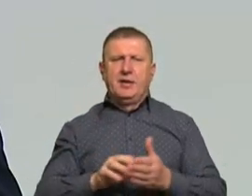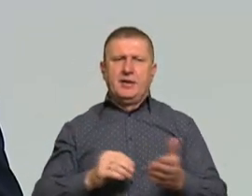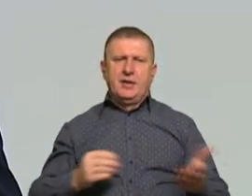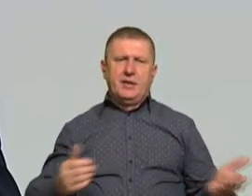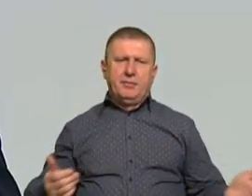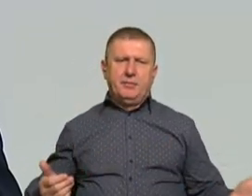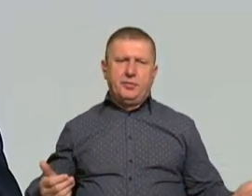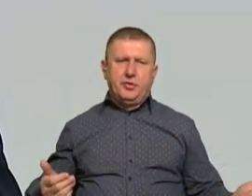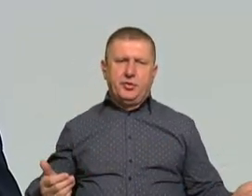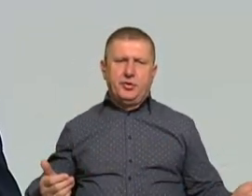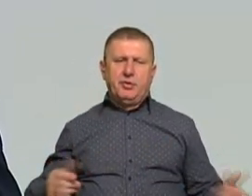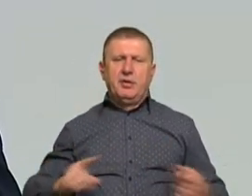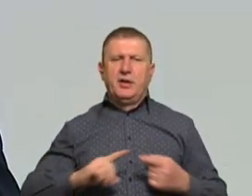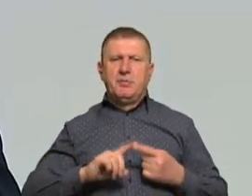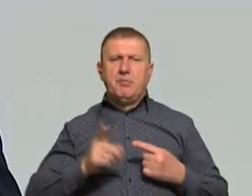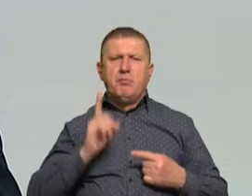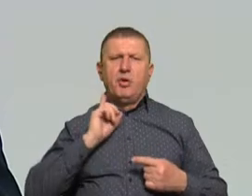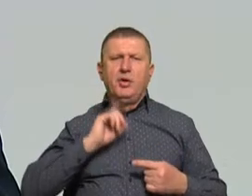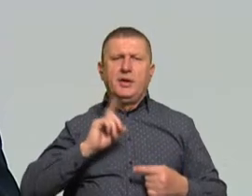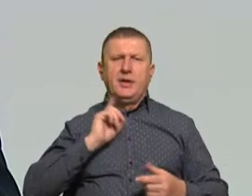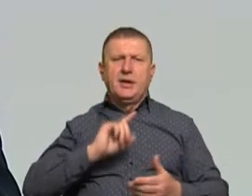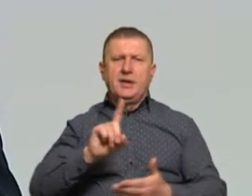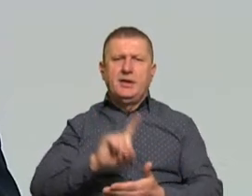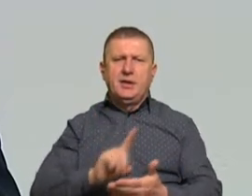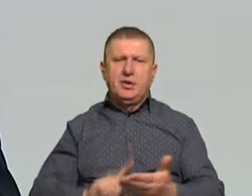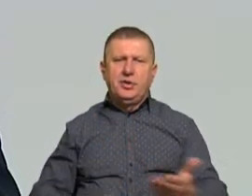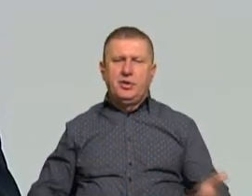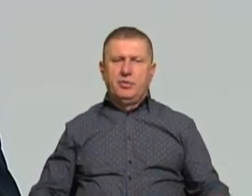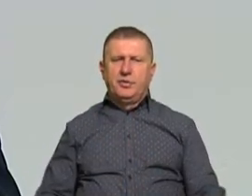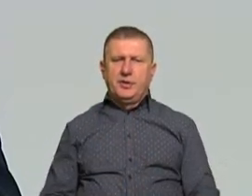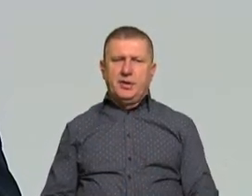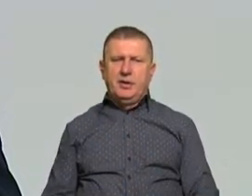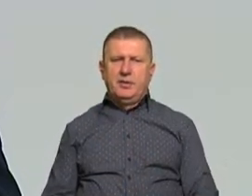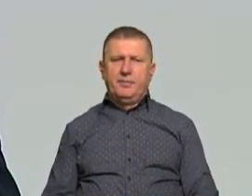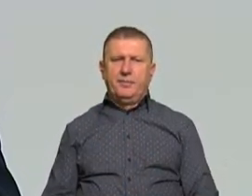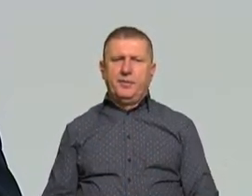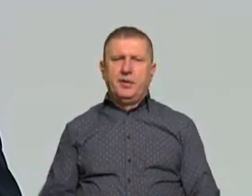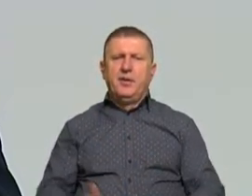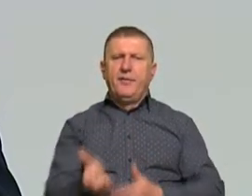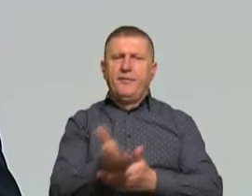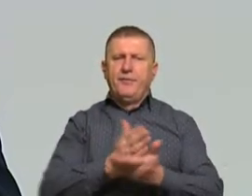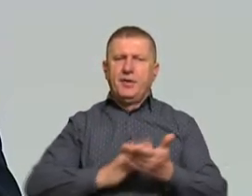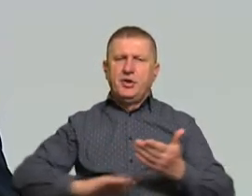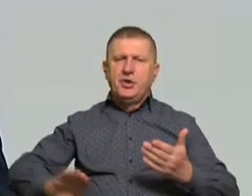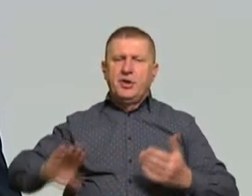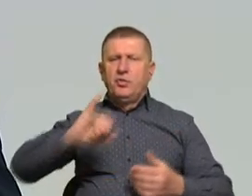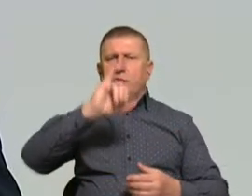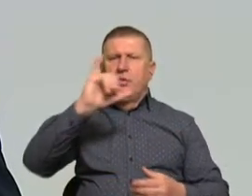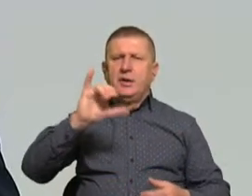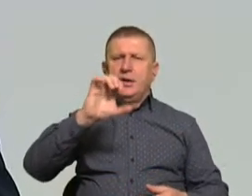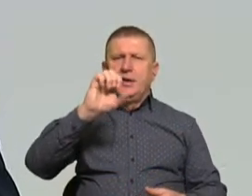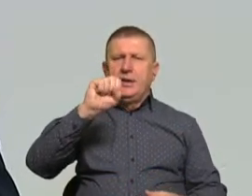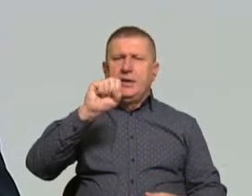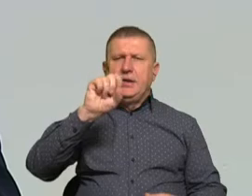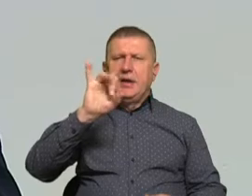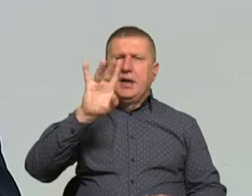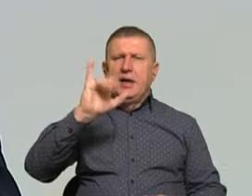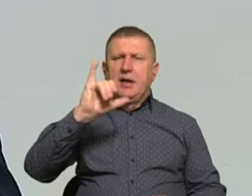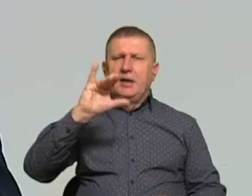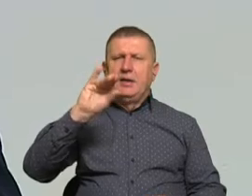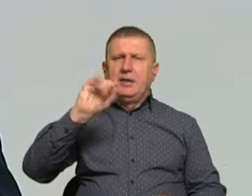filie, nie wiem, Politechniki Śląskiej, niektóre wydziały Uniwersytetu Jagiellońskiego, czy